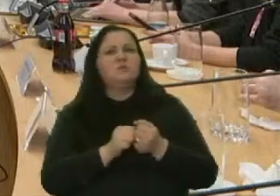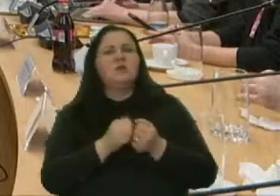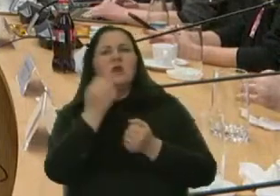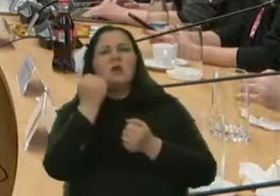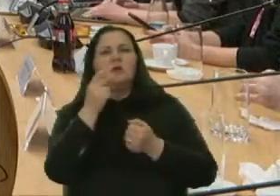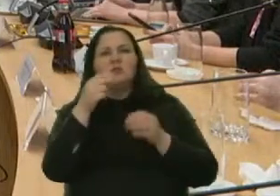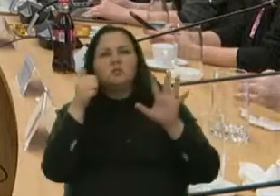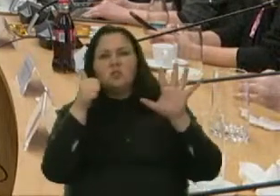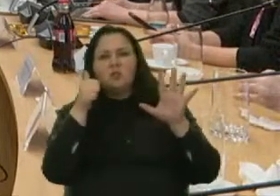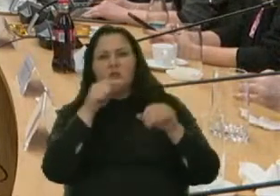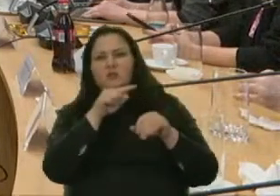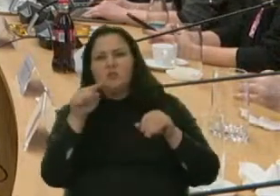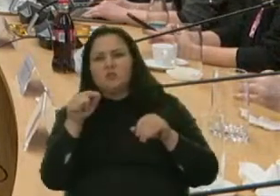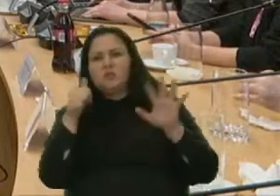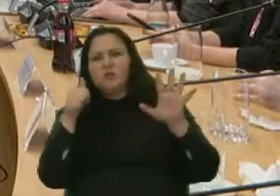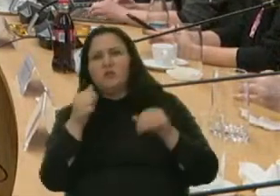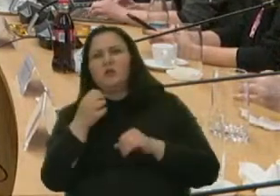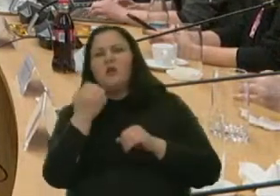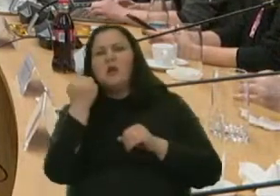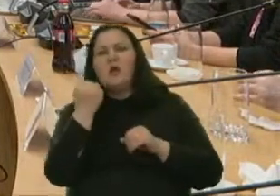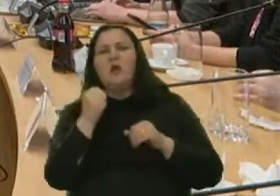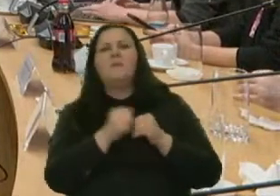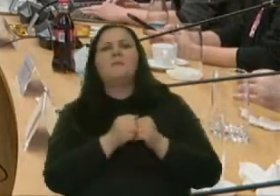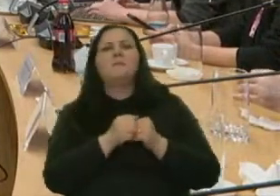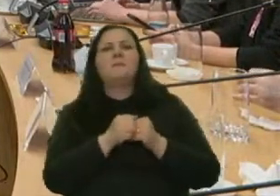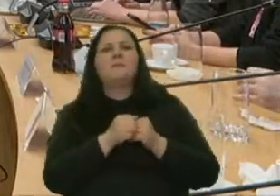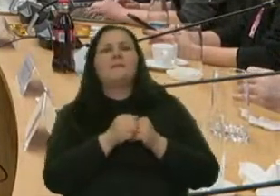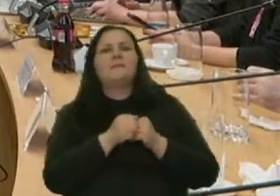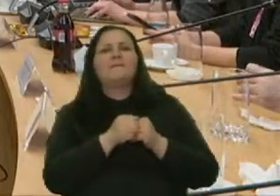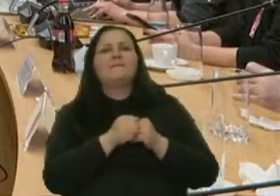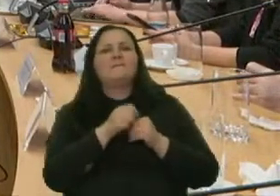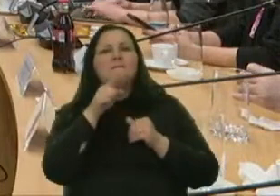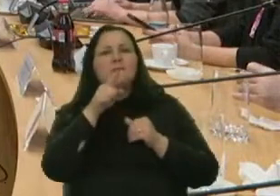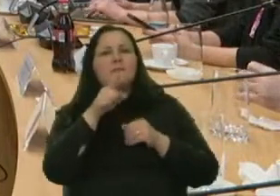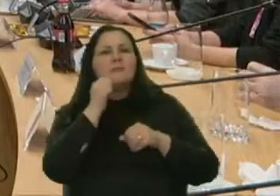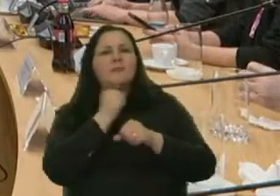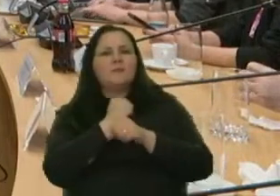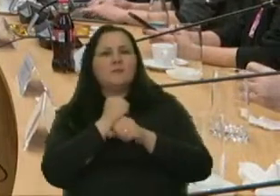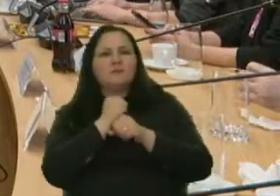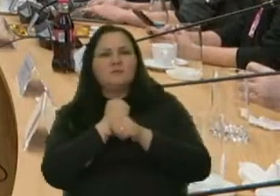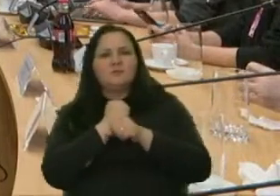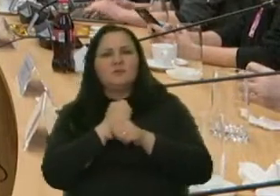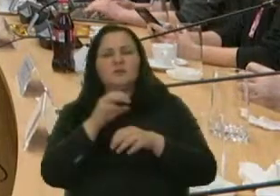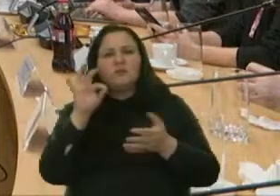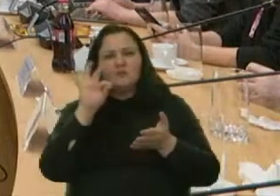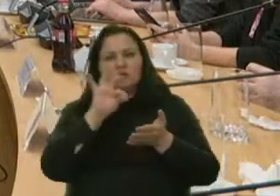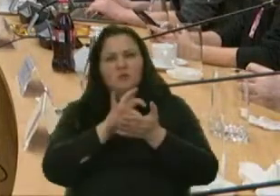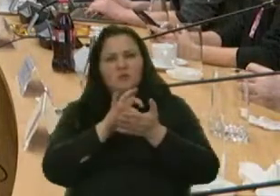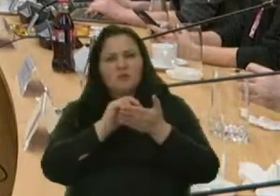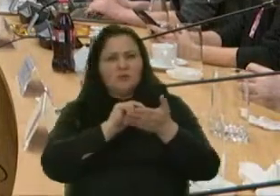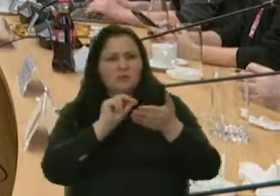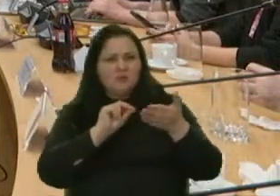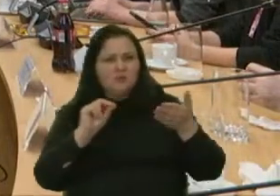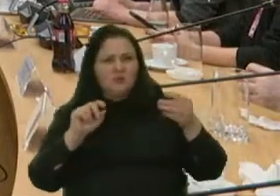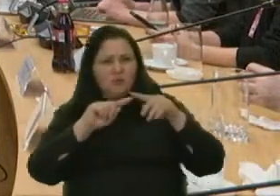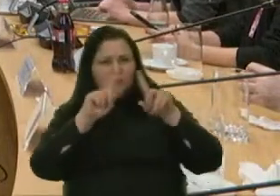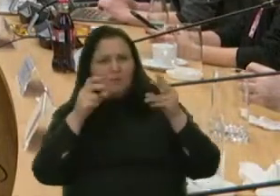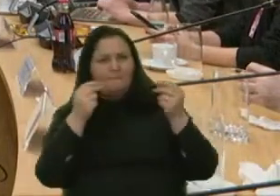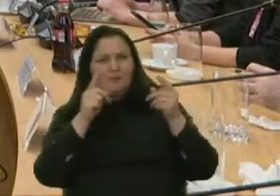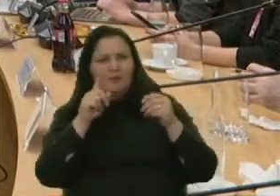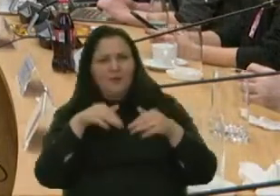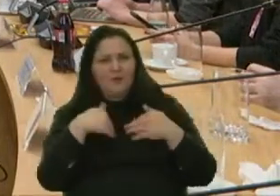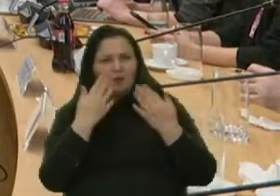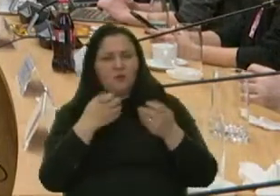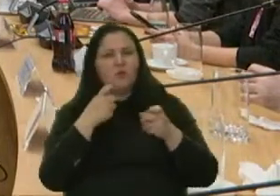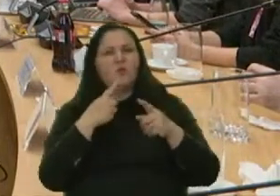6 alineatul 6 litera a va avea următorul cuprins a Să se efectueze între data semnării contractului de finanțare nerambursabilă cu